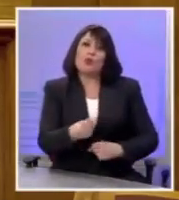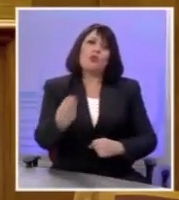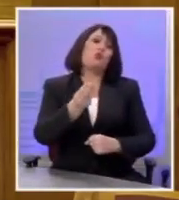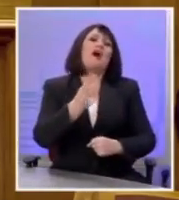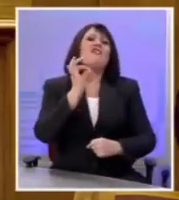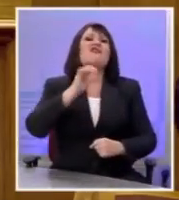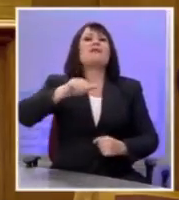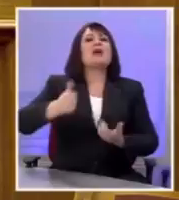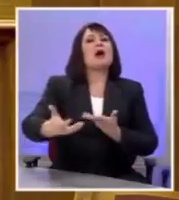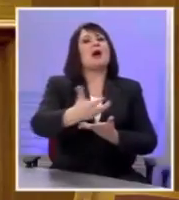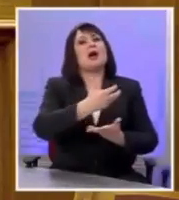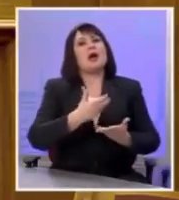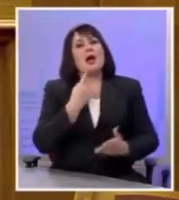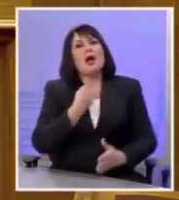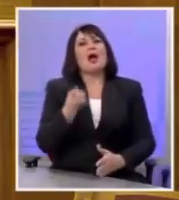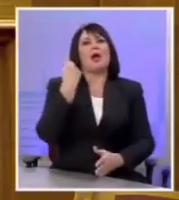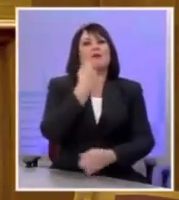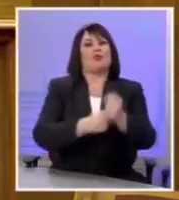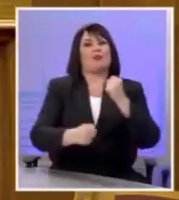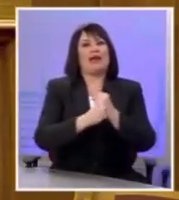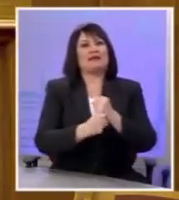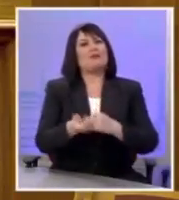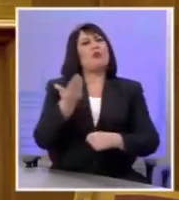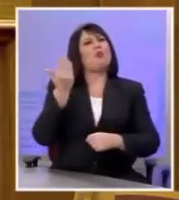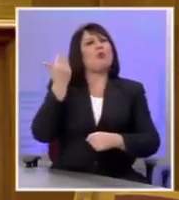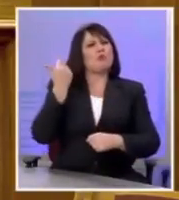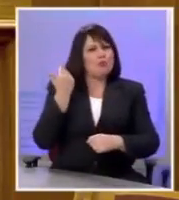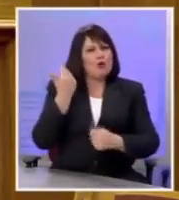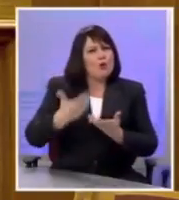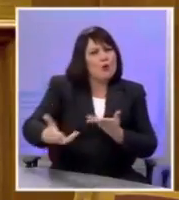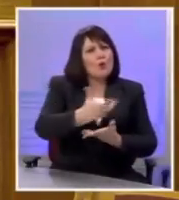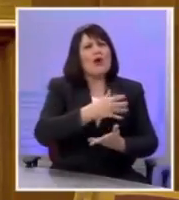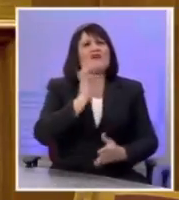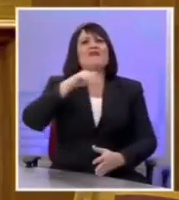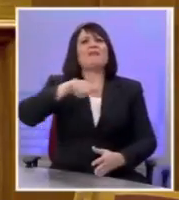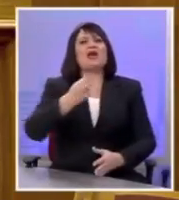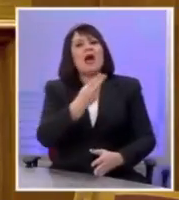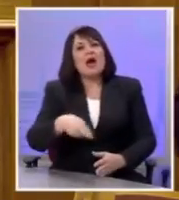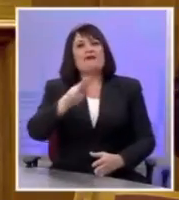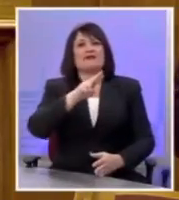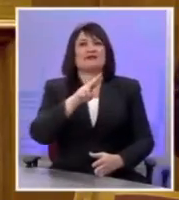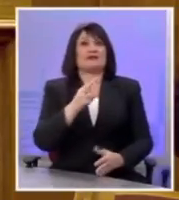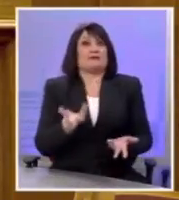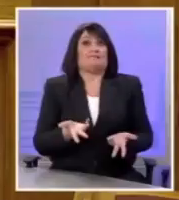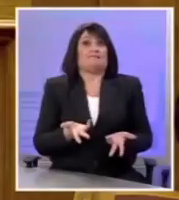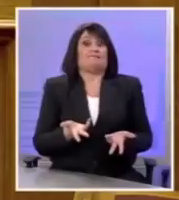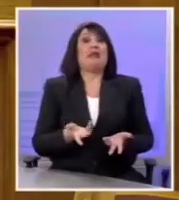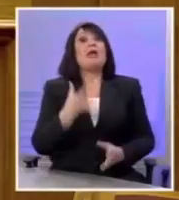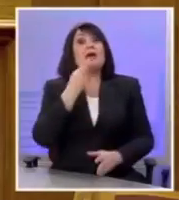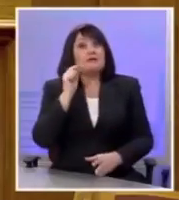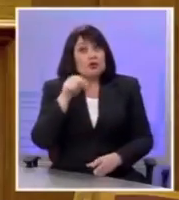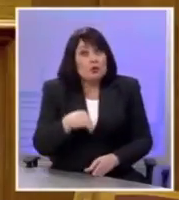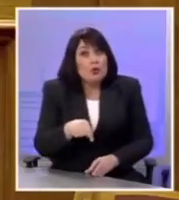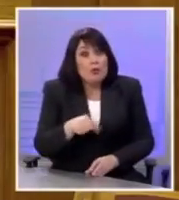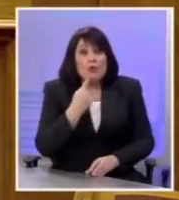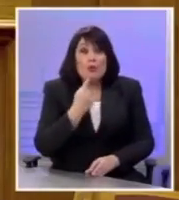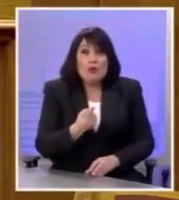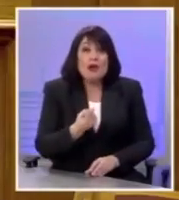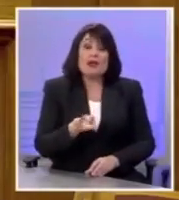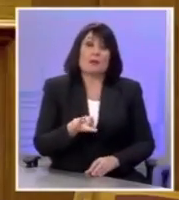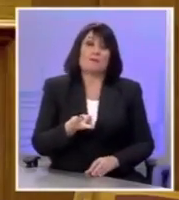το ΦΠΑ από το προηγούμενο χρόνο και το προηγούμενο χρόνο και έχει αυξηθεί η εισπραξιμότητα. Και γι' αυτό κάνουμε